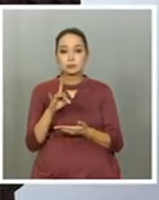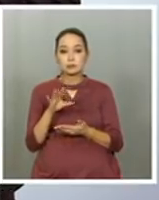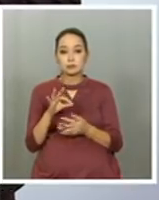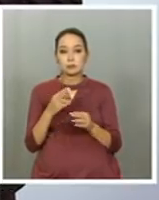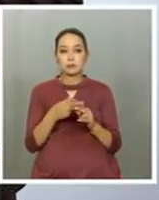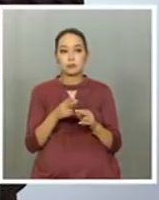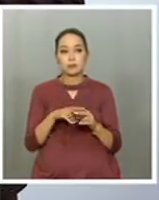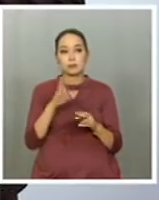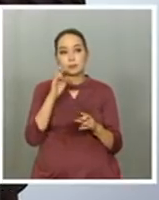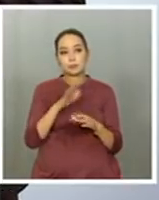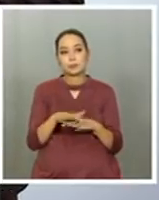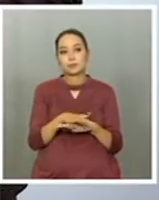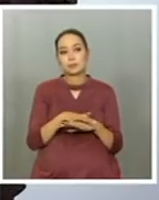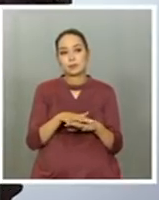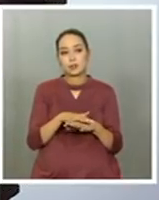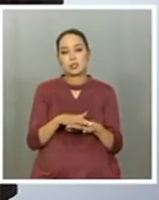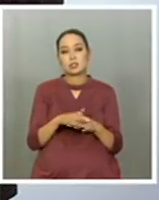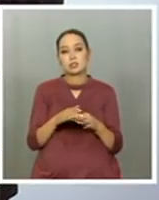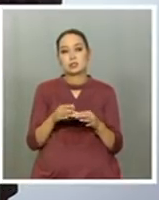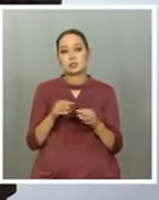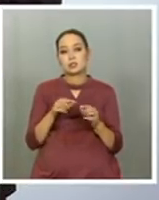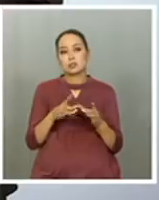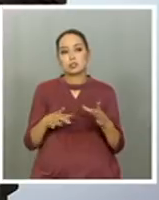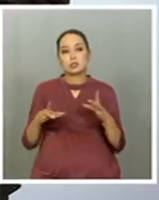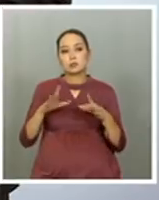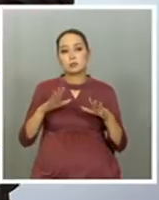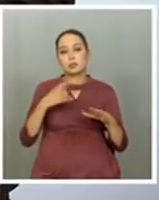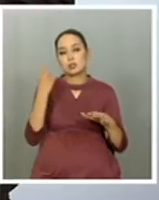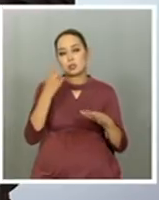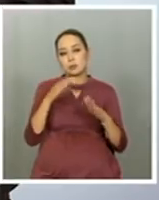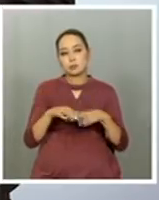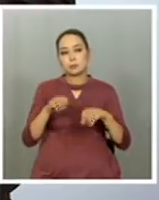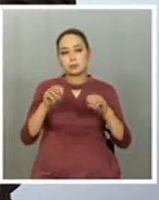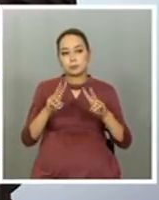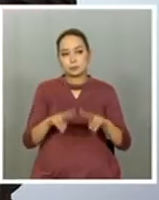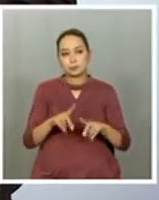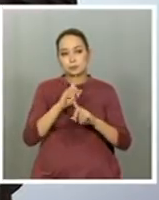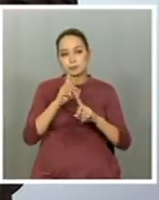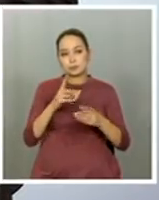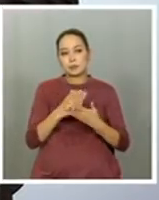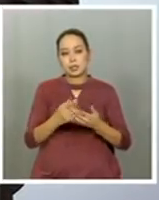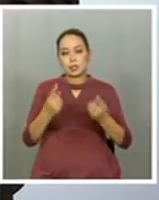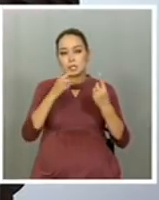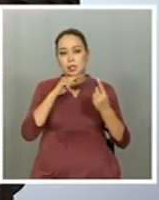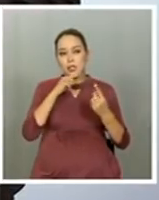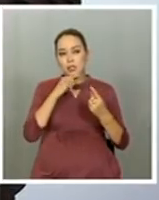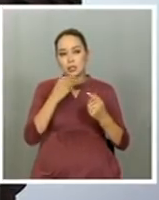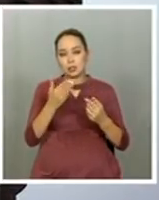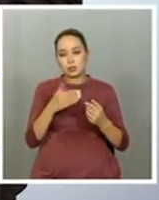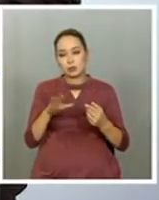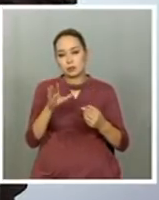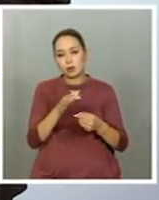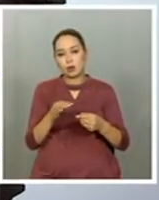мемлекет шеңберінде шаруашылықтың мамандануымен ерекшелетін ірі экономикалық аудандарға бөлу болып саналады. Яғни